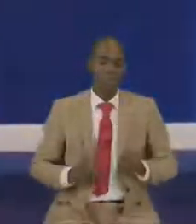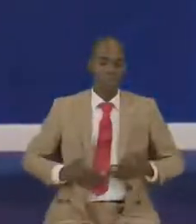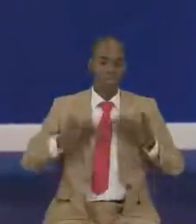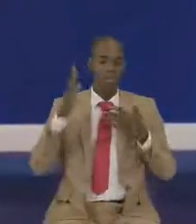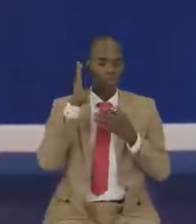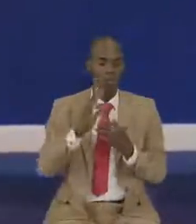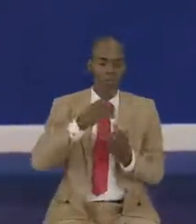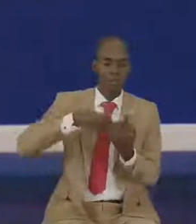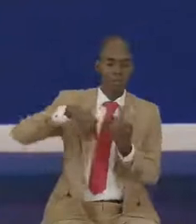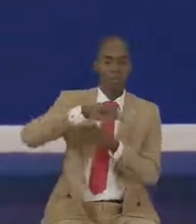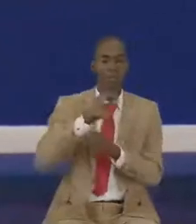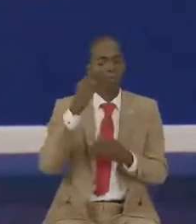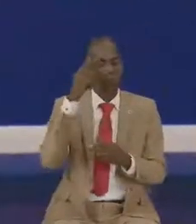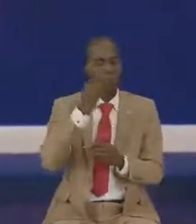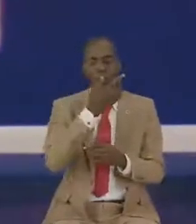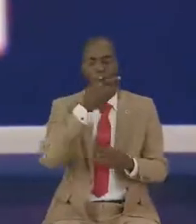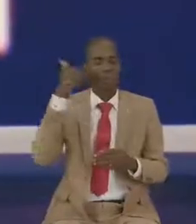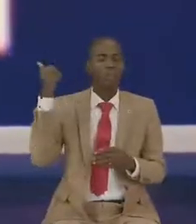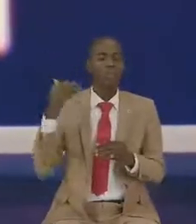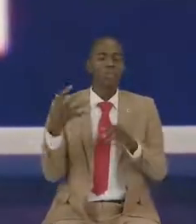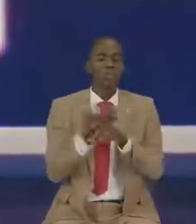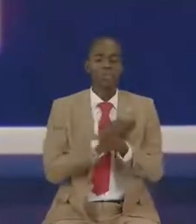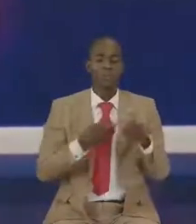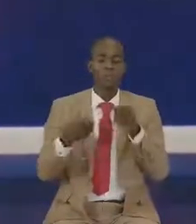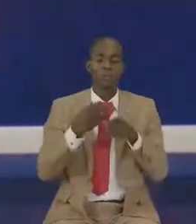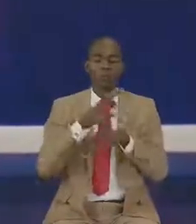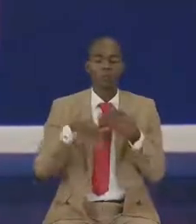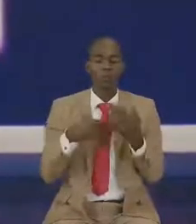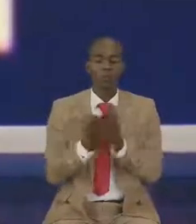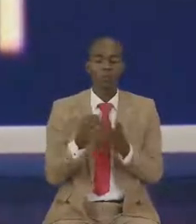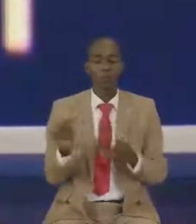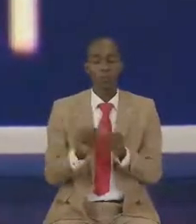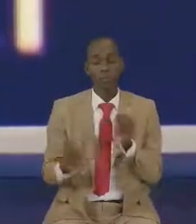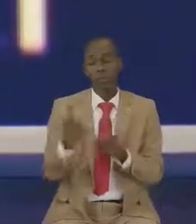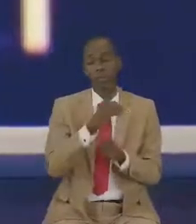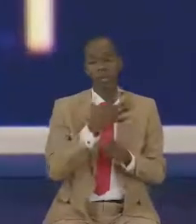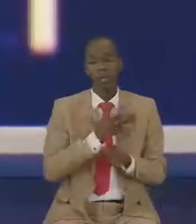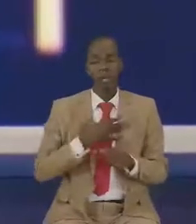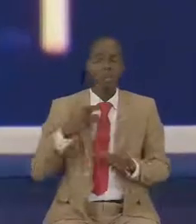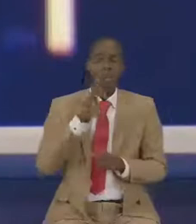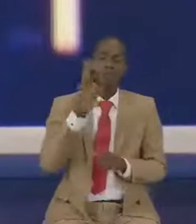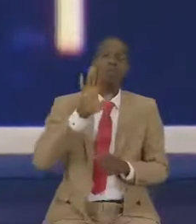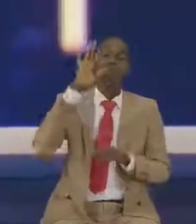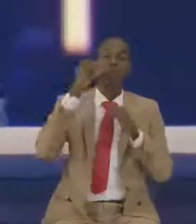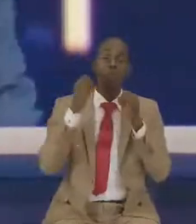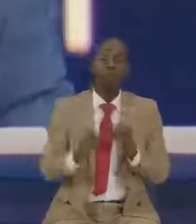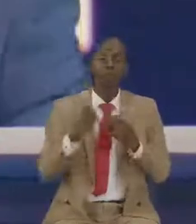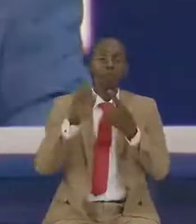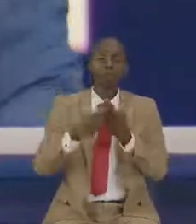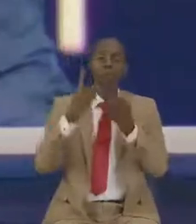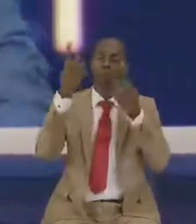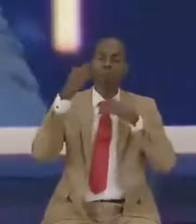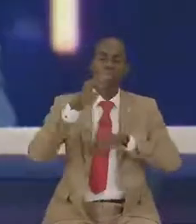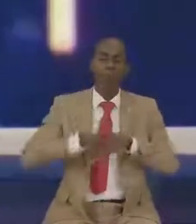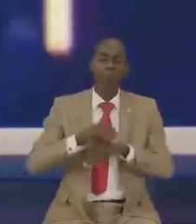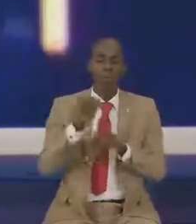Nous prions que toute vie soit transformée en meilleure. Prends tout le monde et